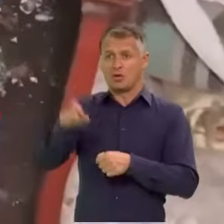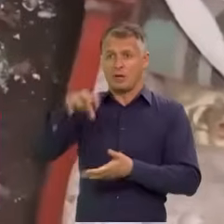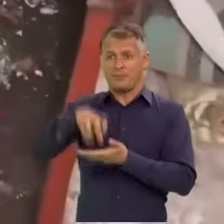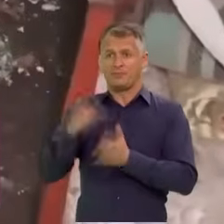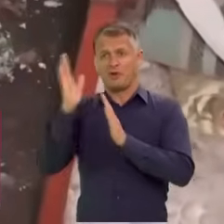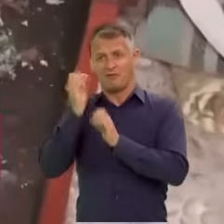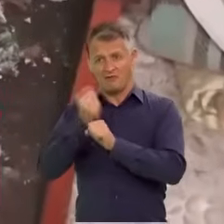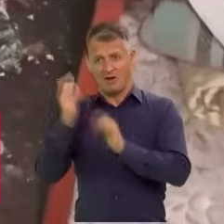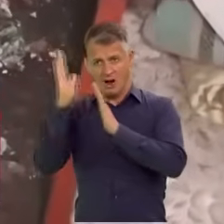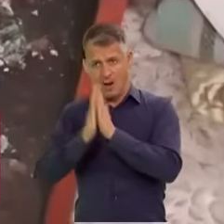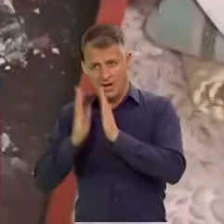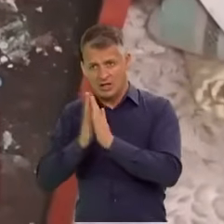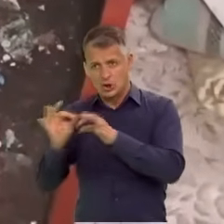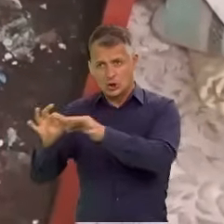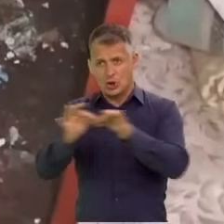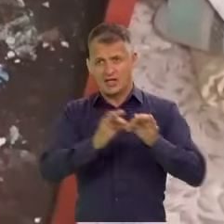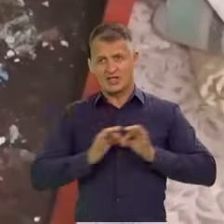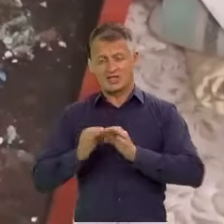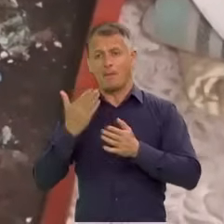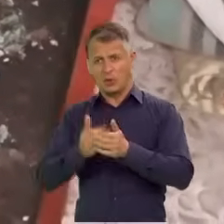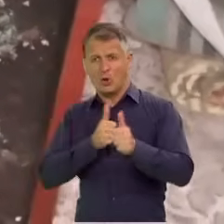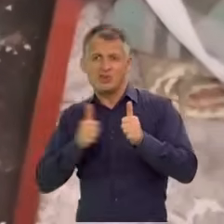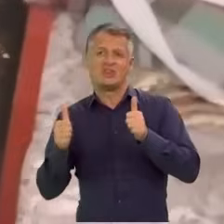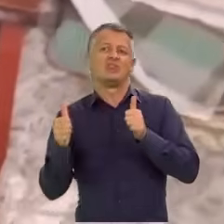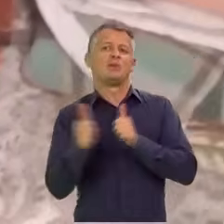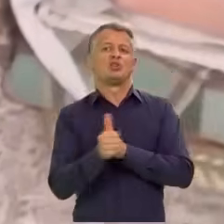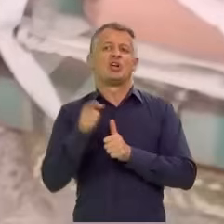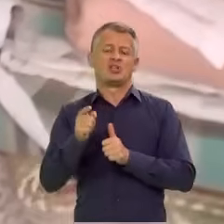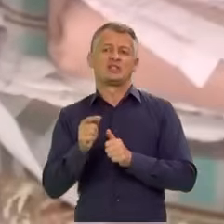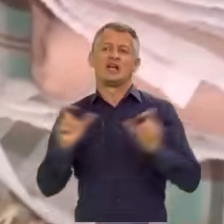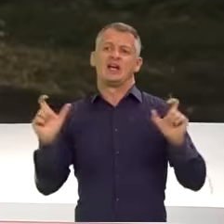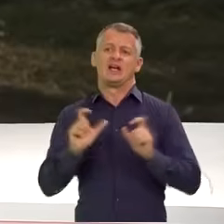la solidaritate pentru a depăși această criză.